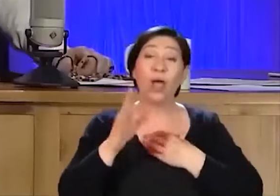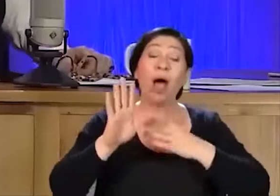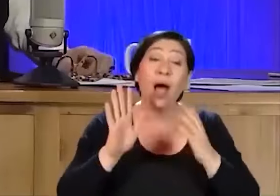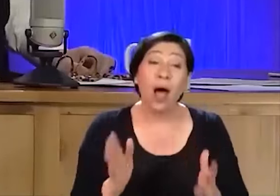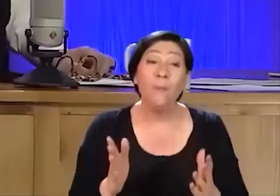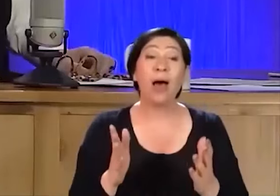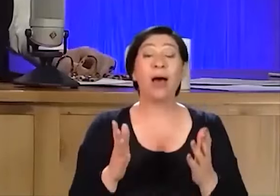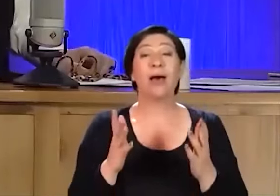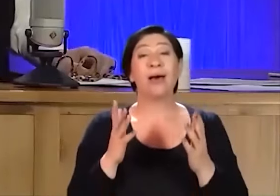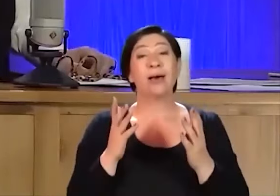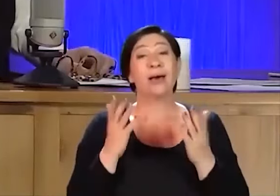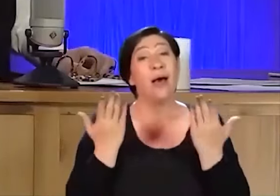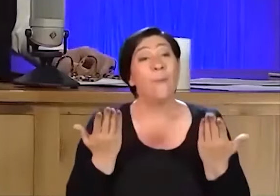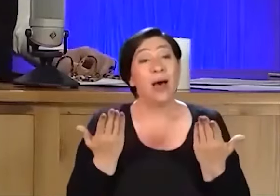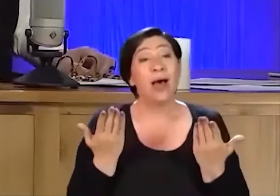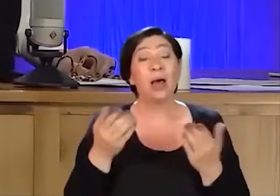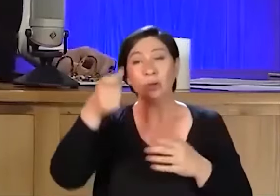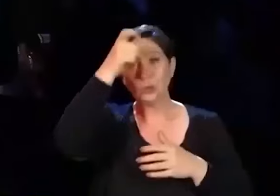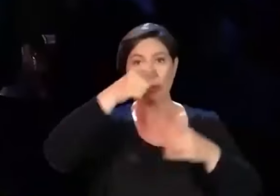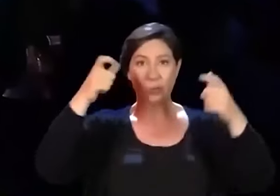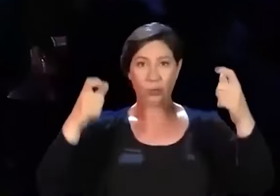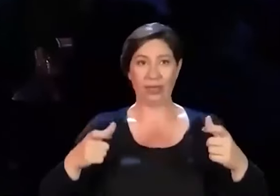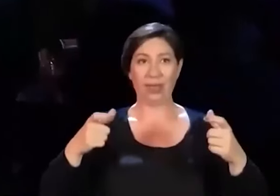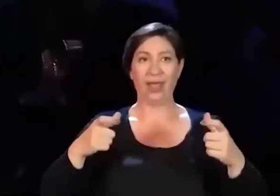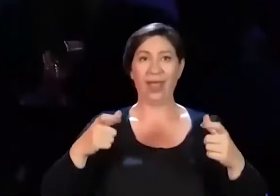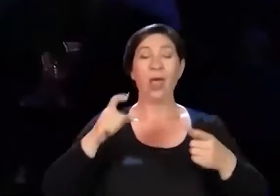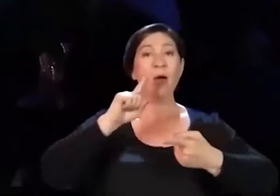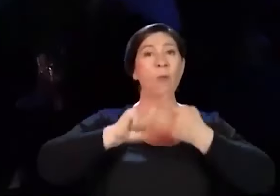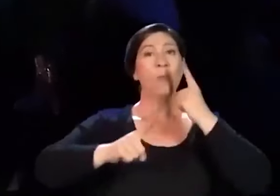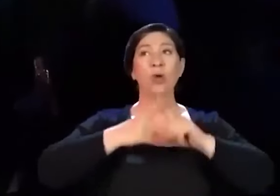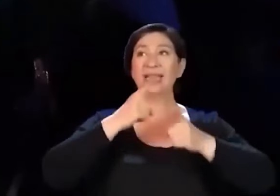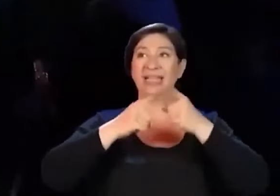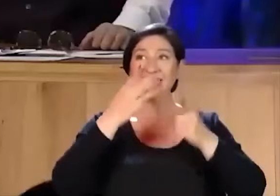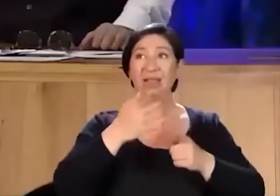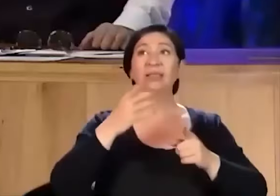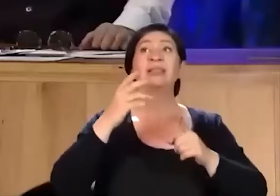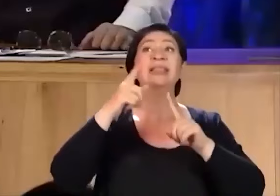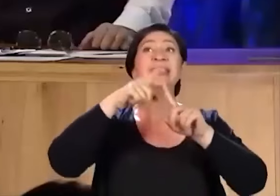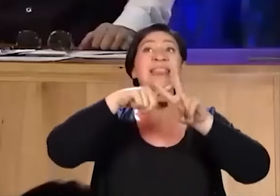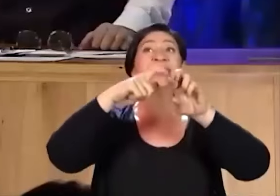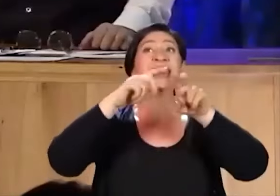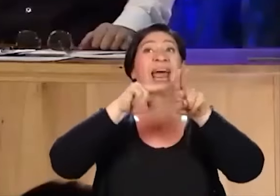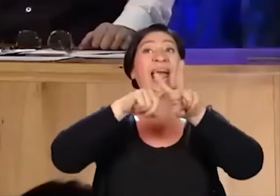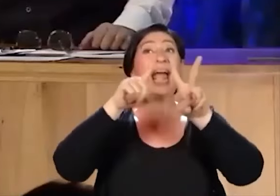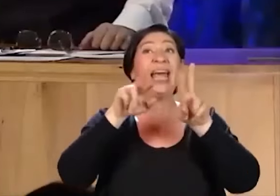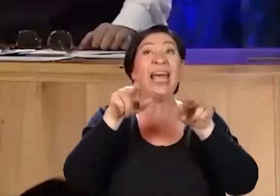ama tabii ki bu. Ama Türkiye'de siyasilerimiz Tarkan kadar emniyette